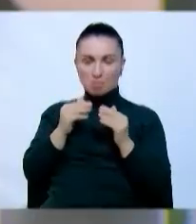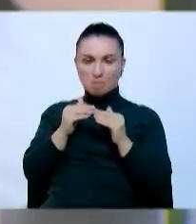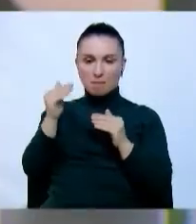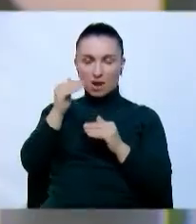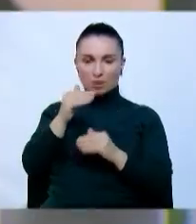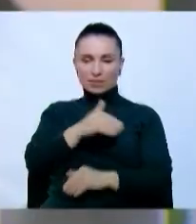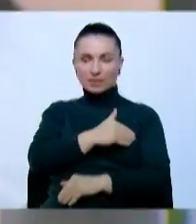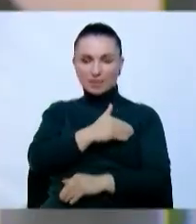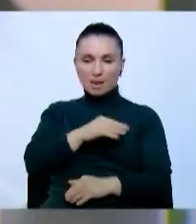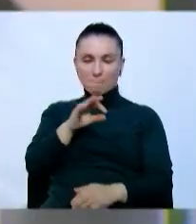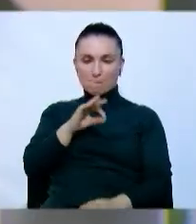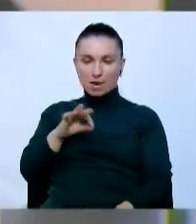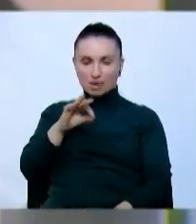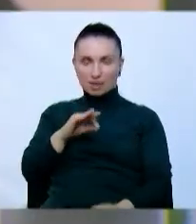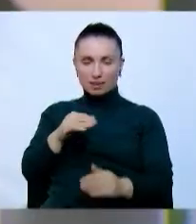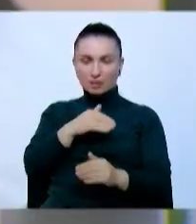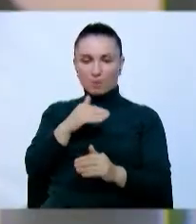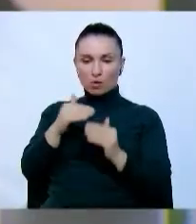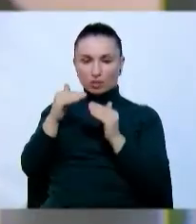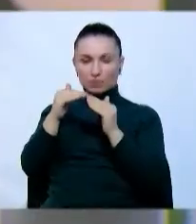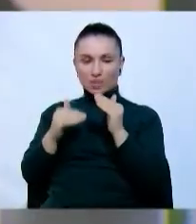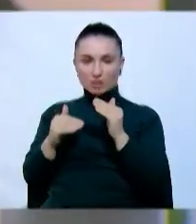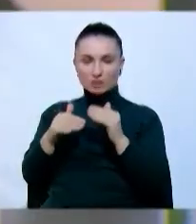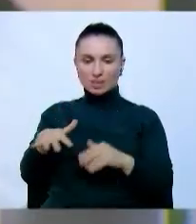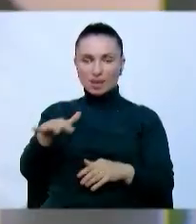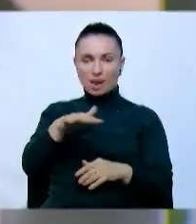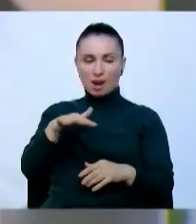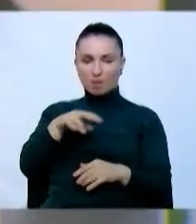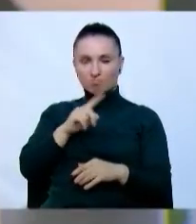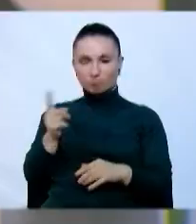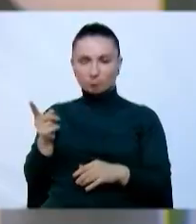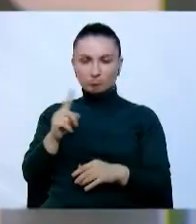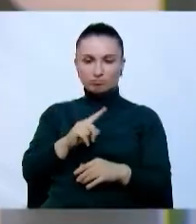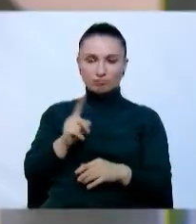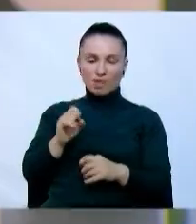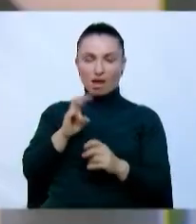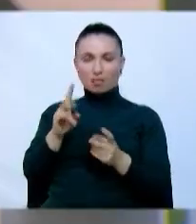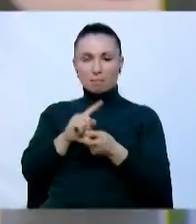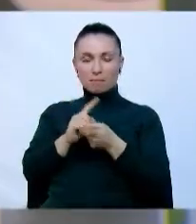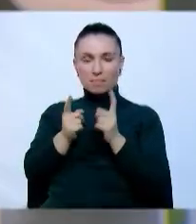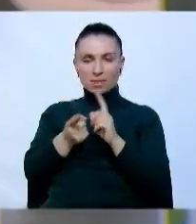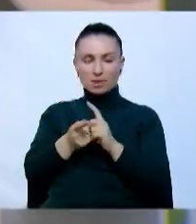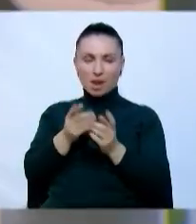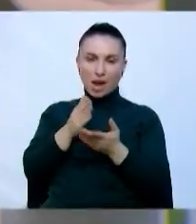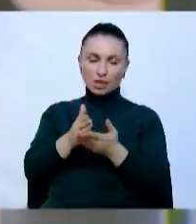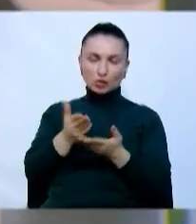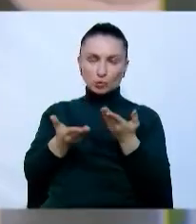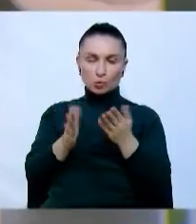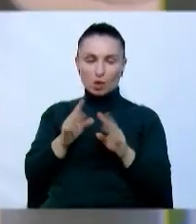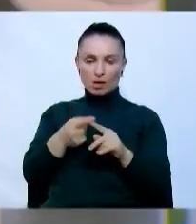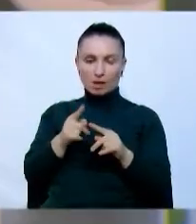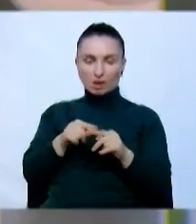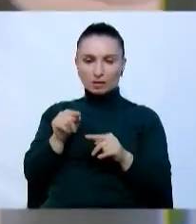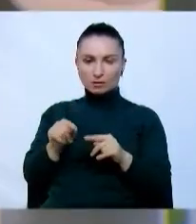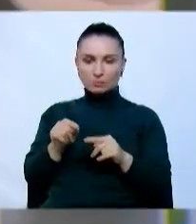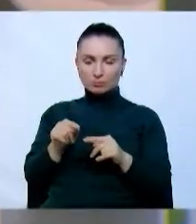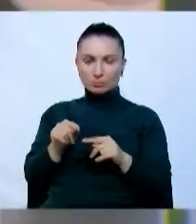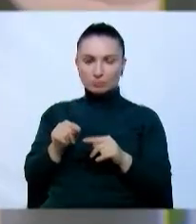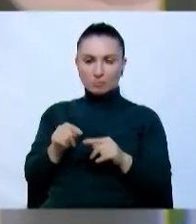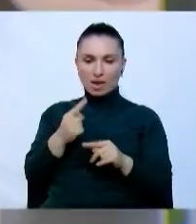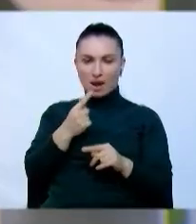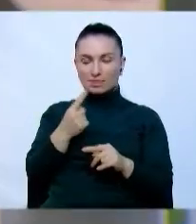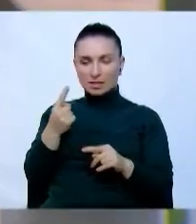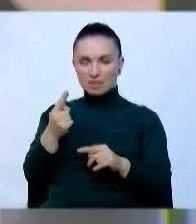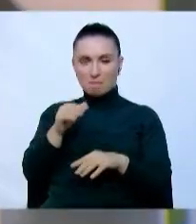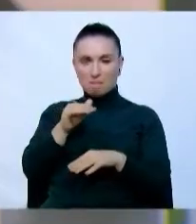მაღალი ტემპერატურიდან დაბალი ტემპერატურის გარემოში გადანაცვლებაზე, ამ პირიქით არის თუ არა ეს